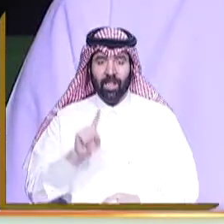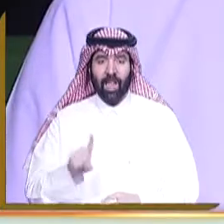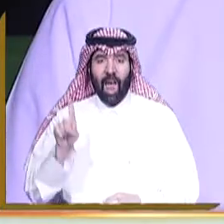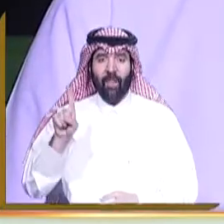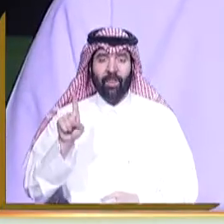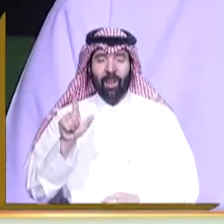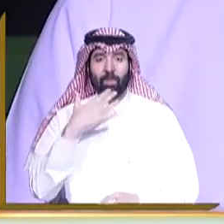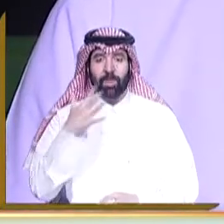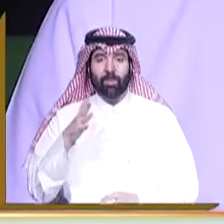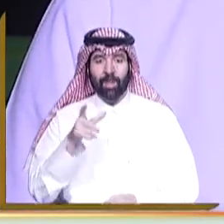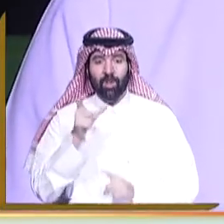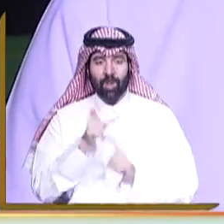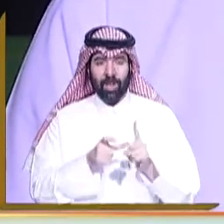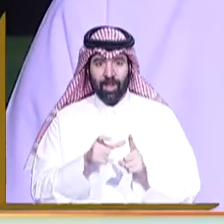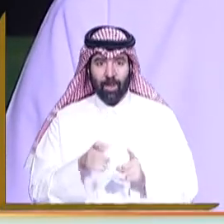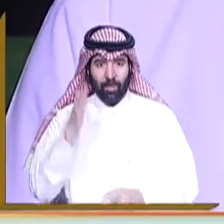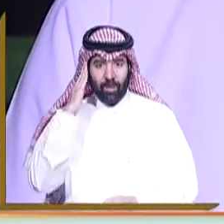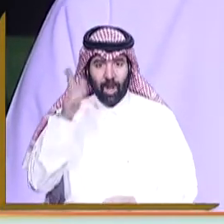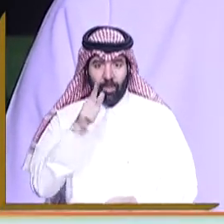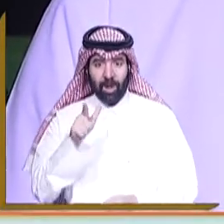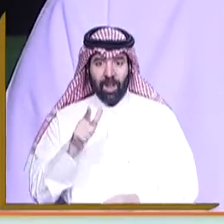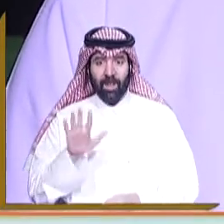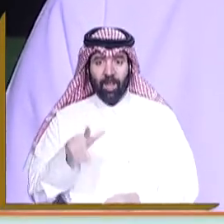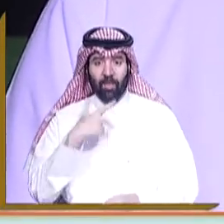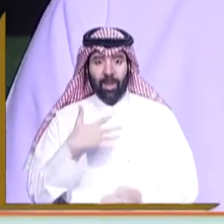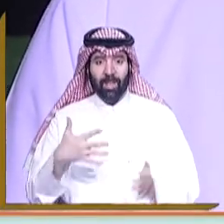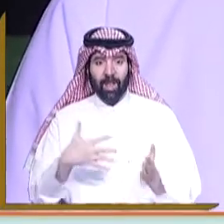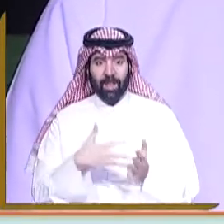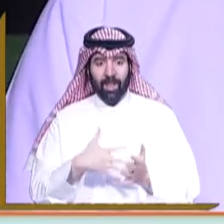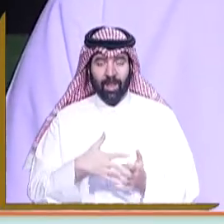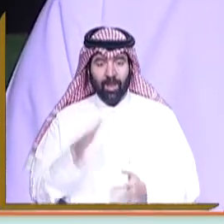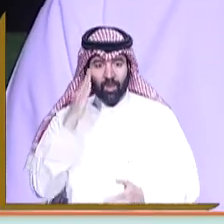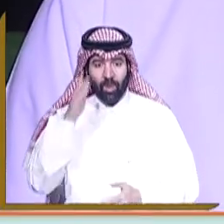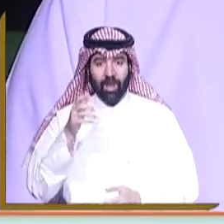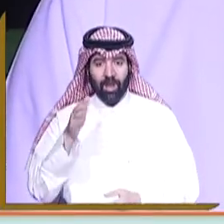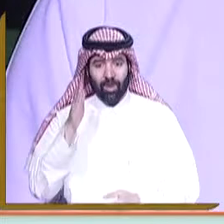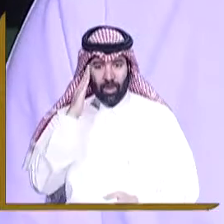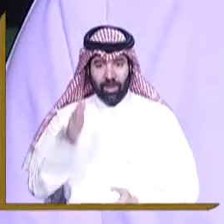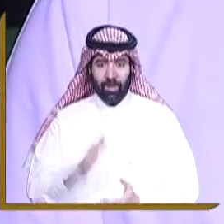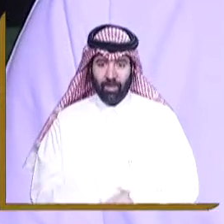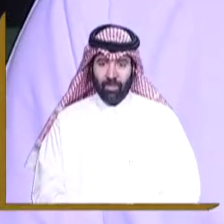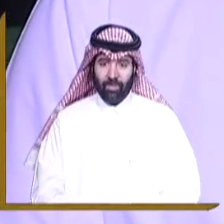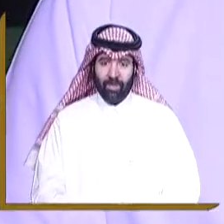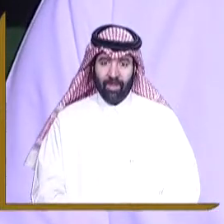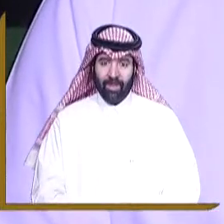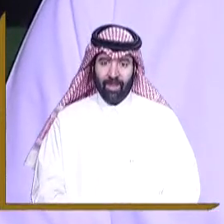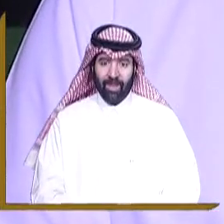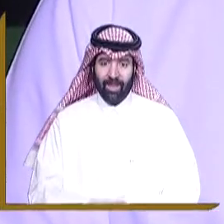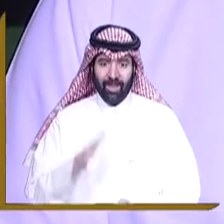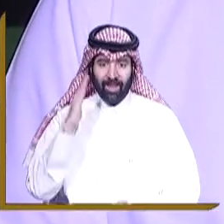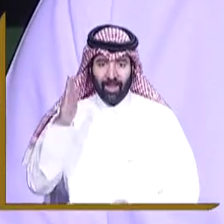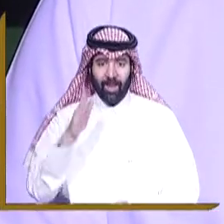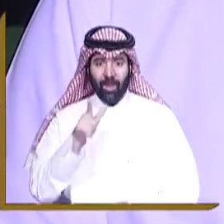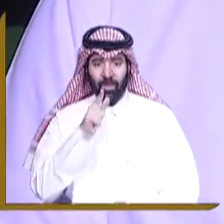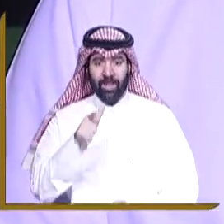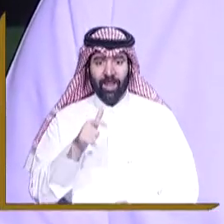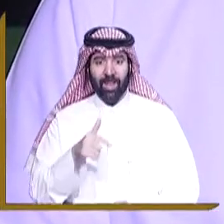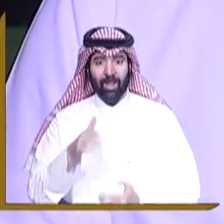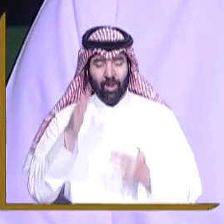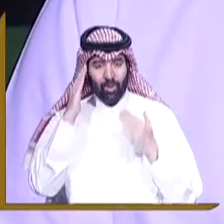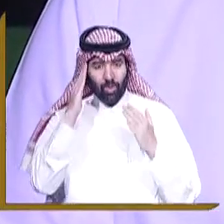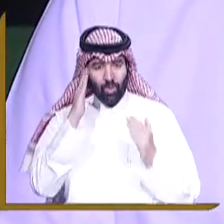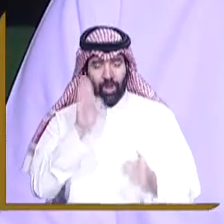9500 خريج وخريجة من هيئة السعودية للتخصصات الصحية. أعود بالصوت والصورة إليك. إذن ونحن أيضا سليمان نقدم